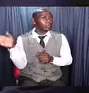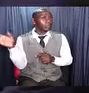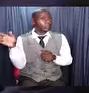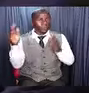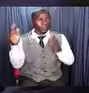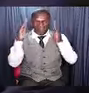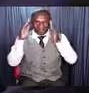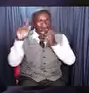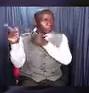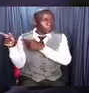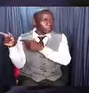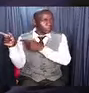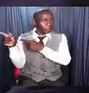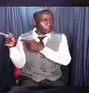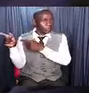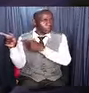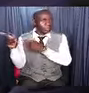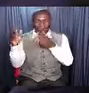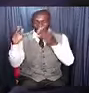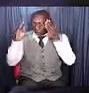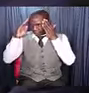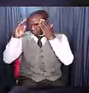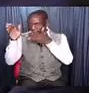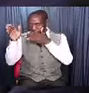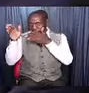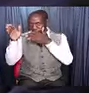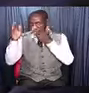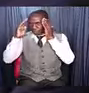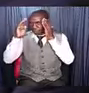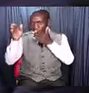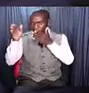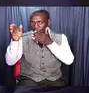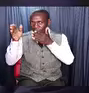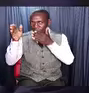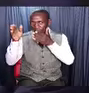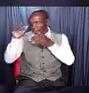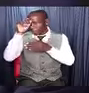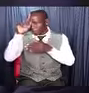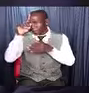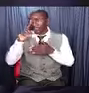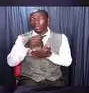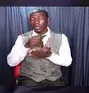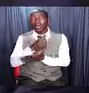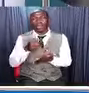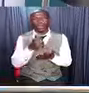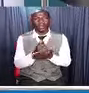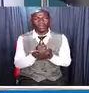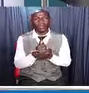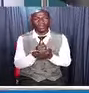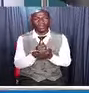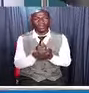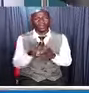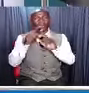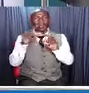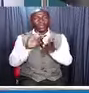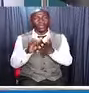him. Tupe masikio yetu. And give him all our ears. Akili zetu. All our minds. Nia zetu. Our understanding. Bwana Yesu asifiwe sana. Amen. Bwana